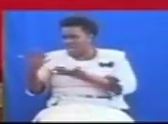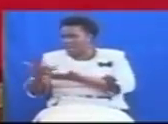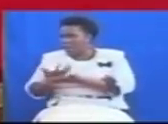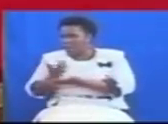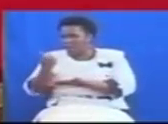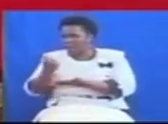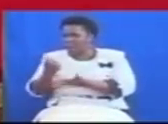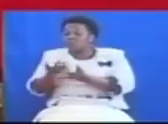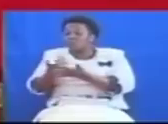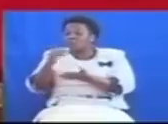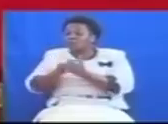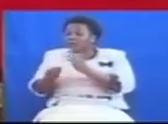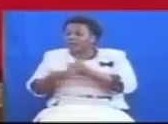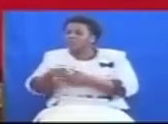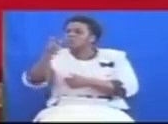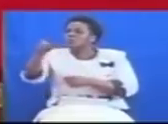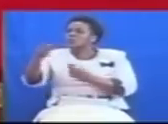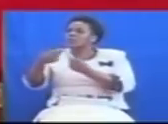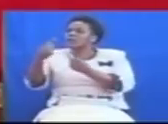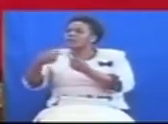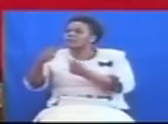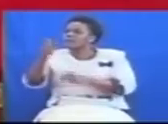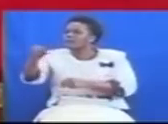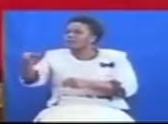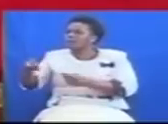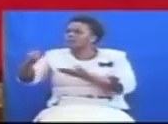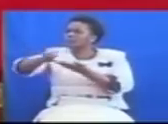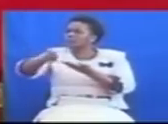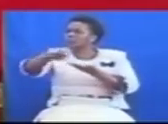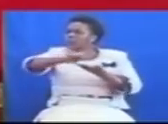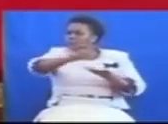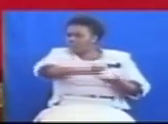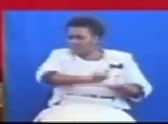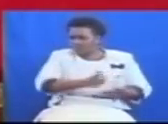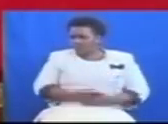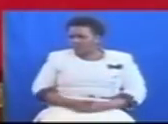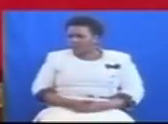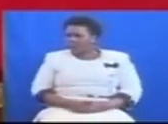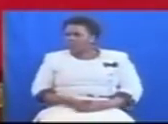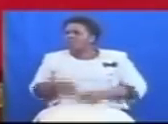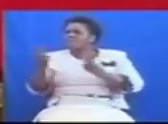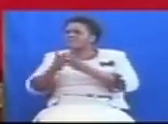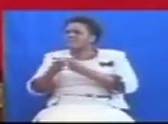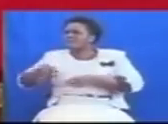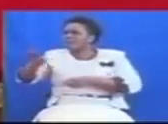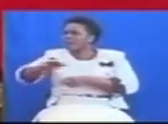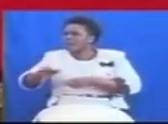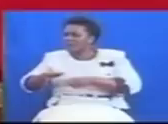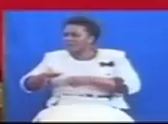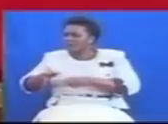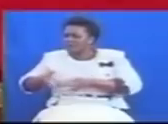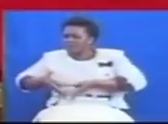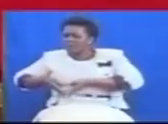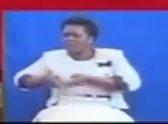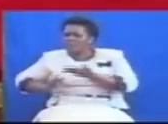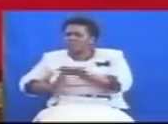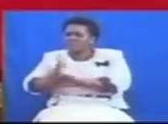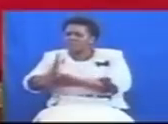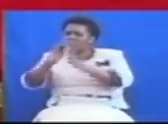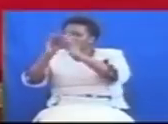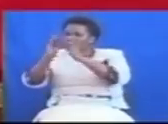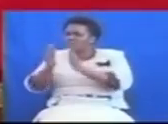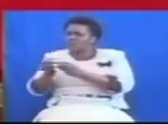ikiwemo ongezeko la watu na ukuaji wa jiji la Dar es Salaam pamoja na upatikanaji wa maeneo ya kupitisha miundombinu ya miradi. Mheshimiwa Naibu